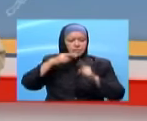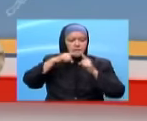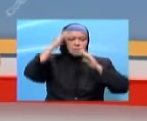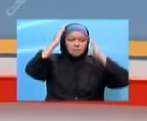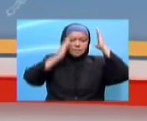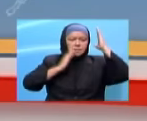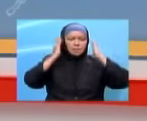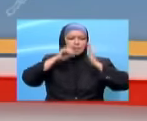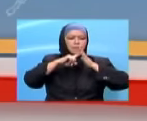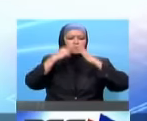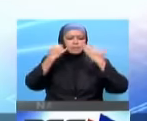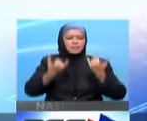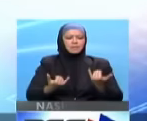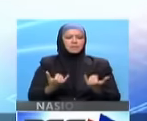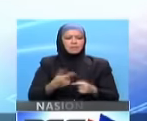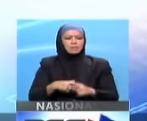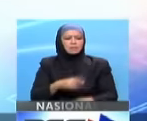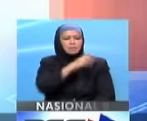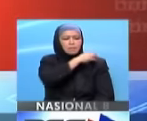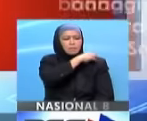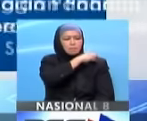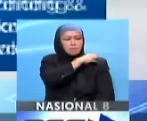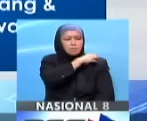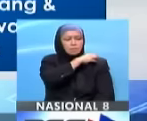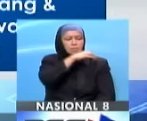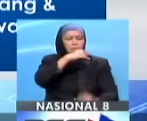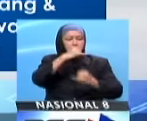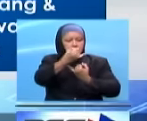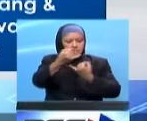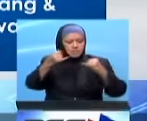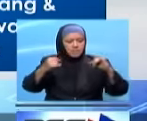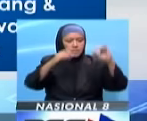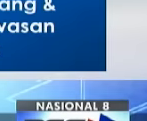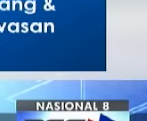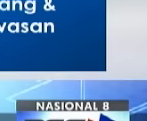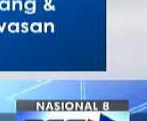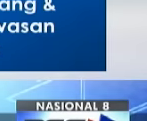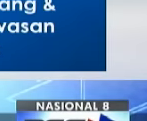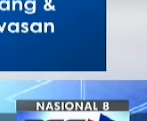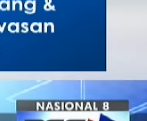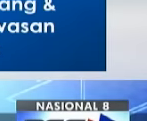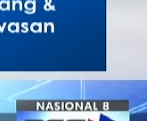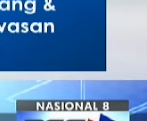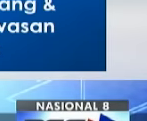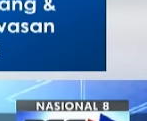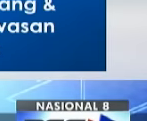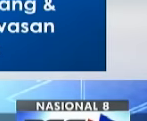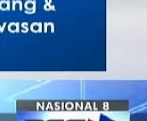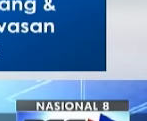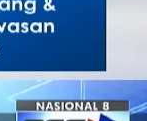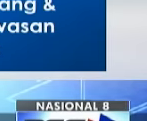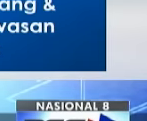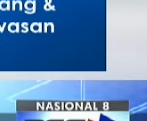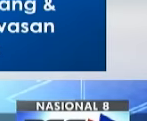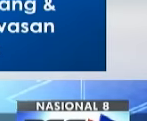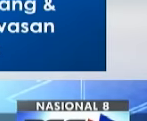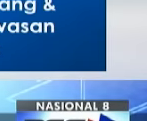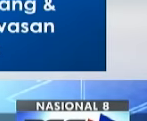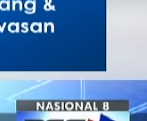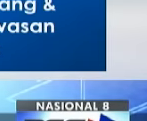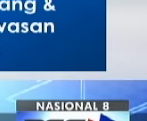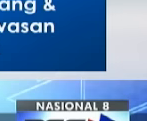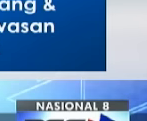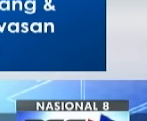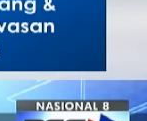Pegawai Meteorologi Kanan Pusat Nasional Dr. Muhammad Hisham Muhammad Anik berkata, kawasan terlibat di Semenanjung termasuk bahagian